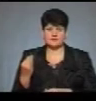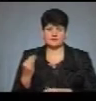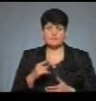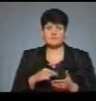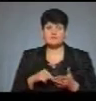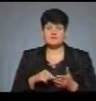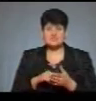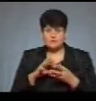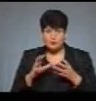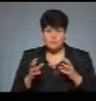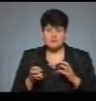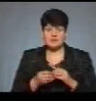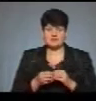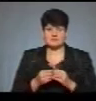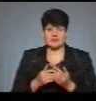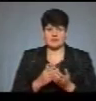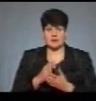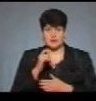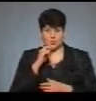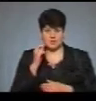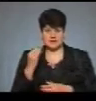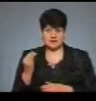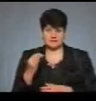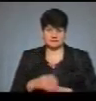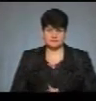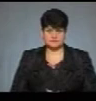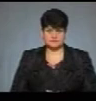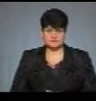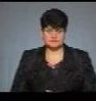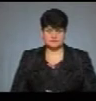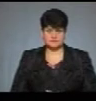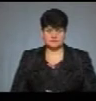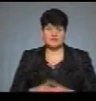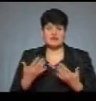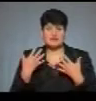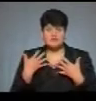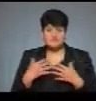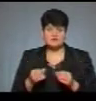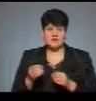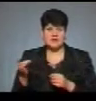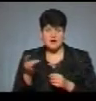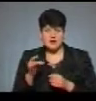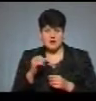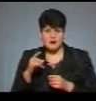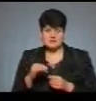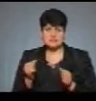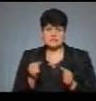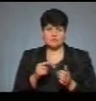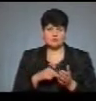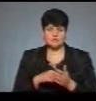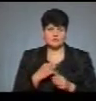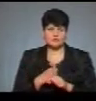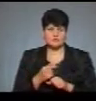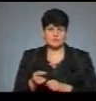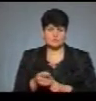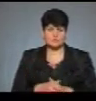містом, в принципі, на карті України та Європи загалом. Який вже раз поспіль зимове містечко діє в